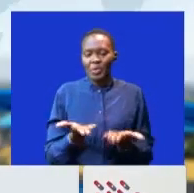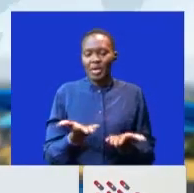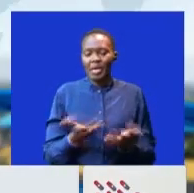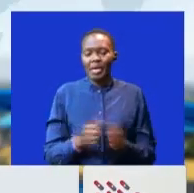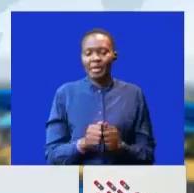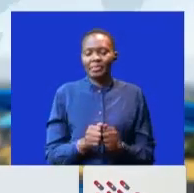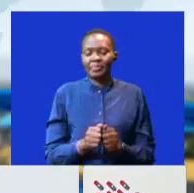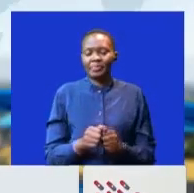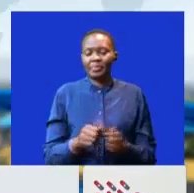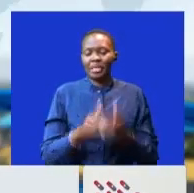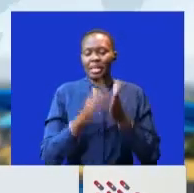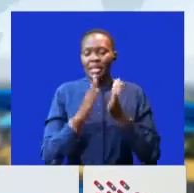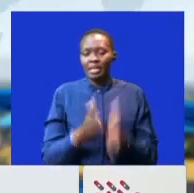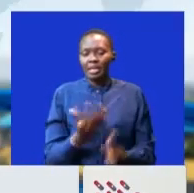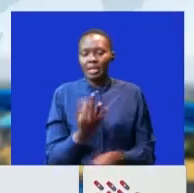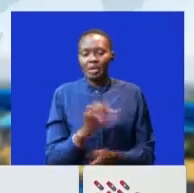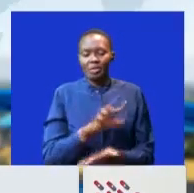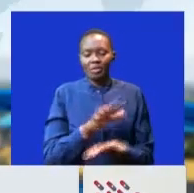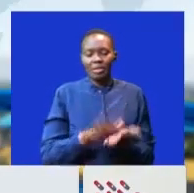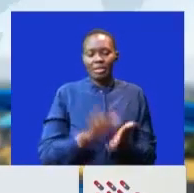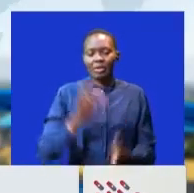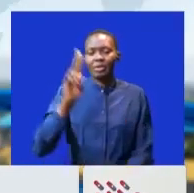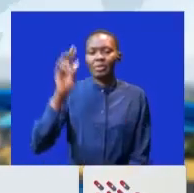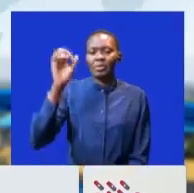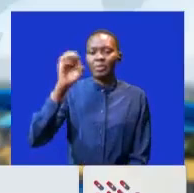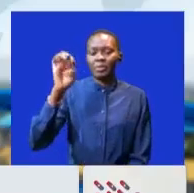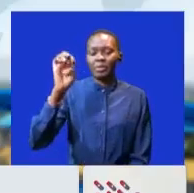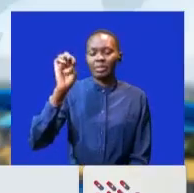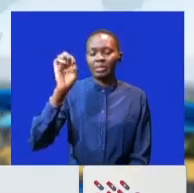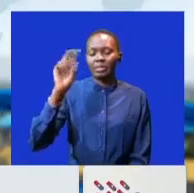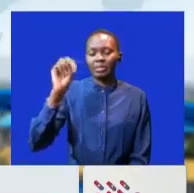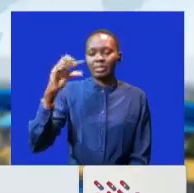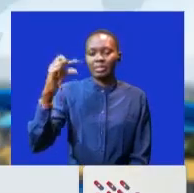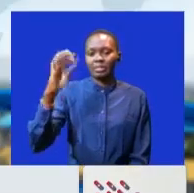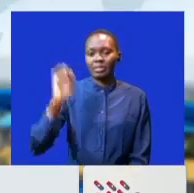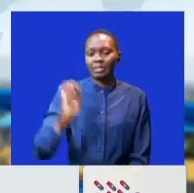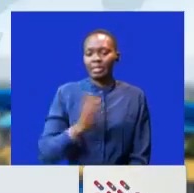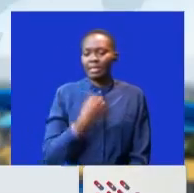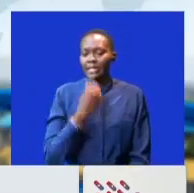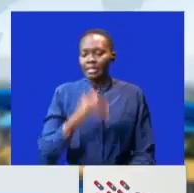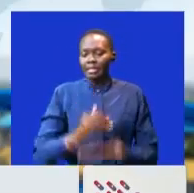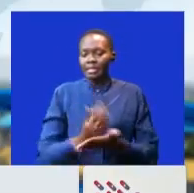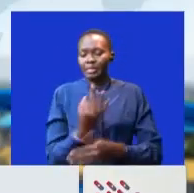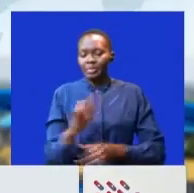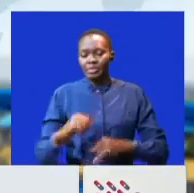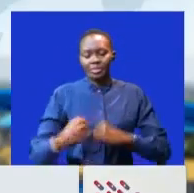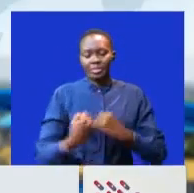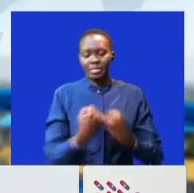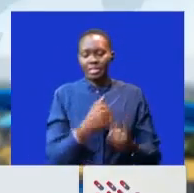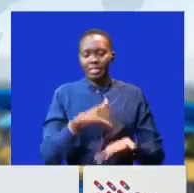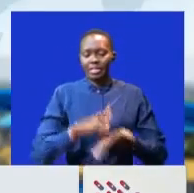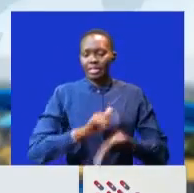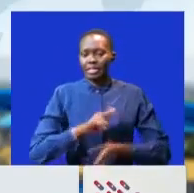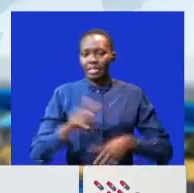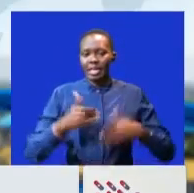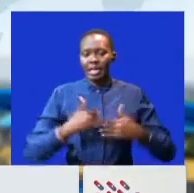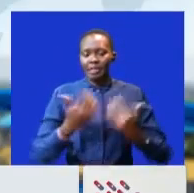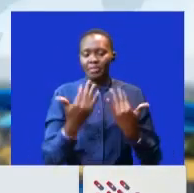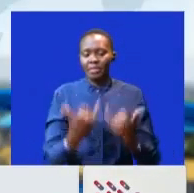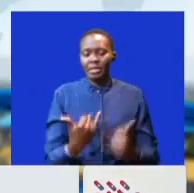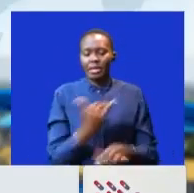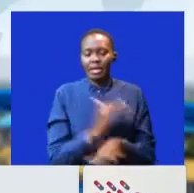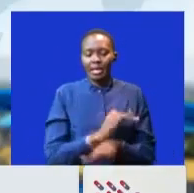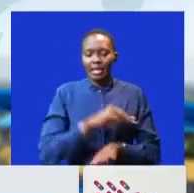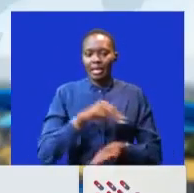dho wath mano ma Usenge oyango moko kuom midhiero mago ma bende gisebedo ka gikalie, kendo sani to koro gikwayo piny